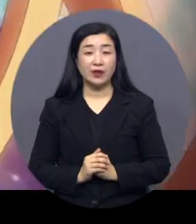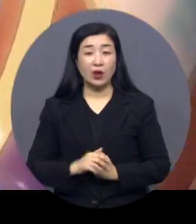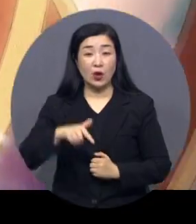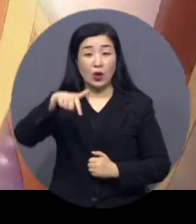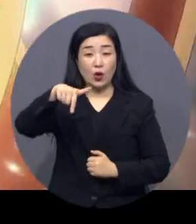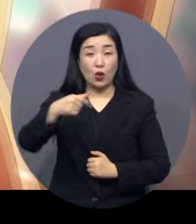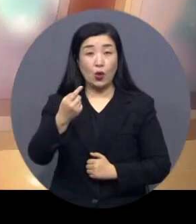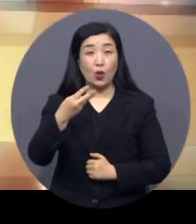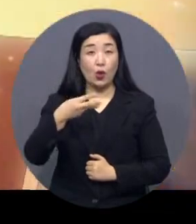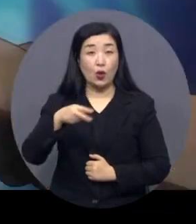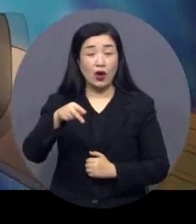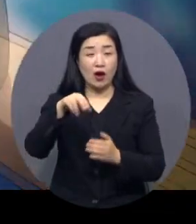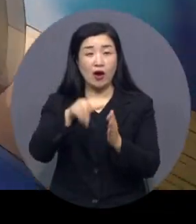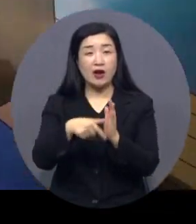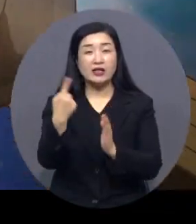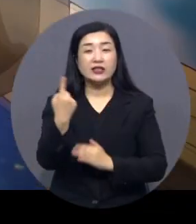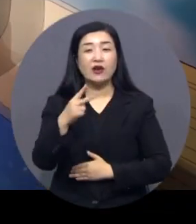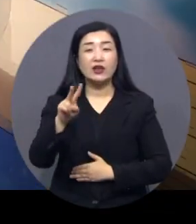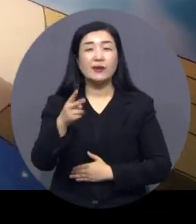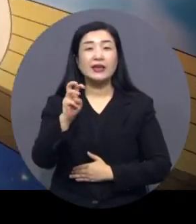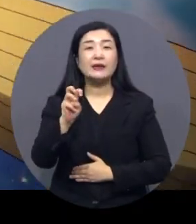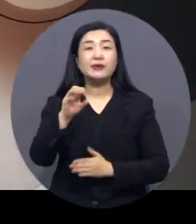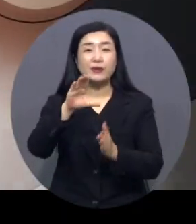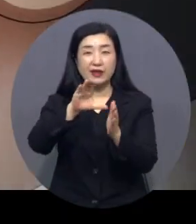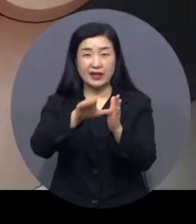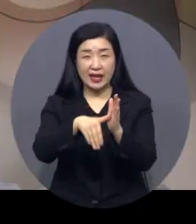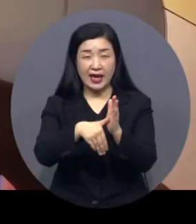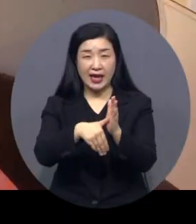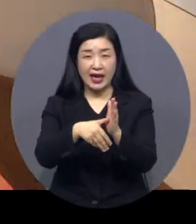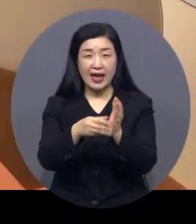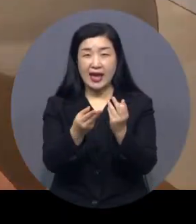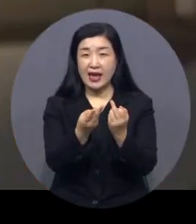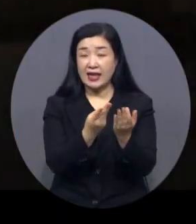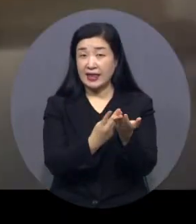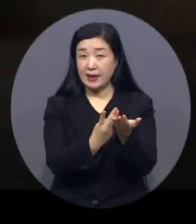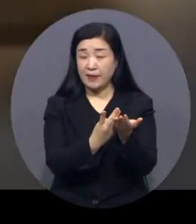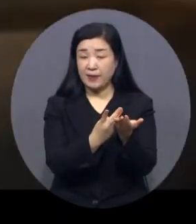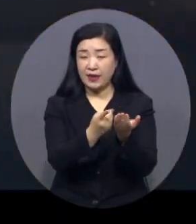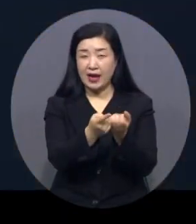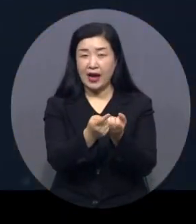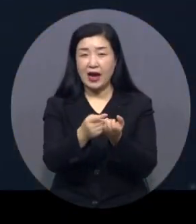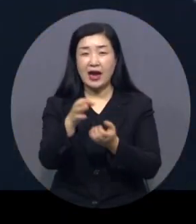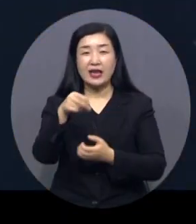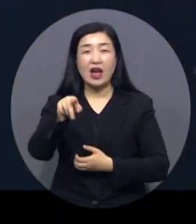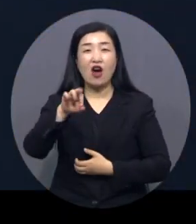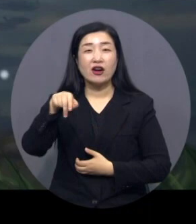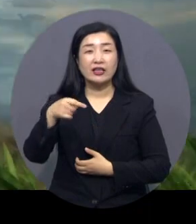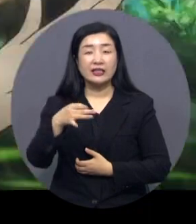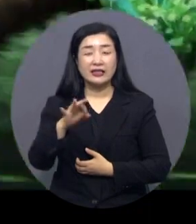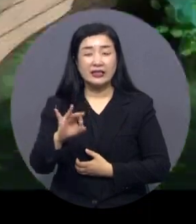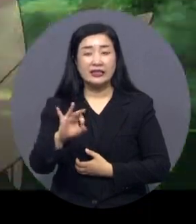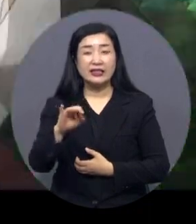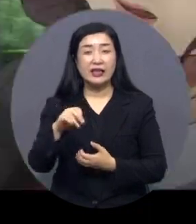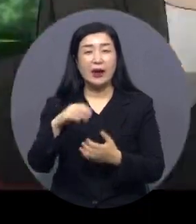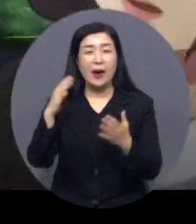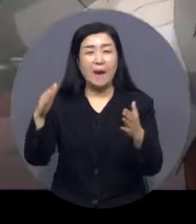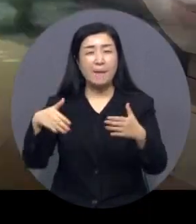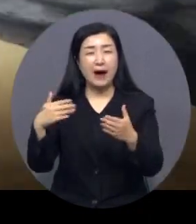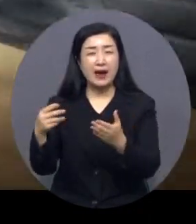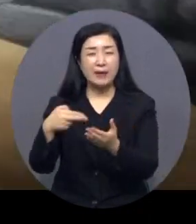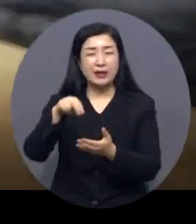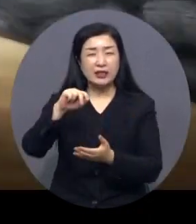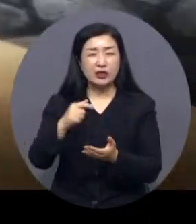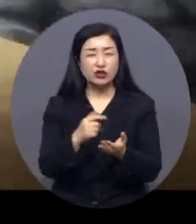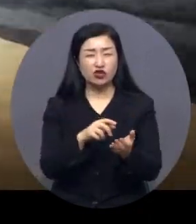고려시대인 1230년대 탐나. 탐나의 전설이 예언한 운명의 소녀 영등은 바람의 신주를 탐내는